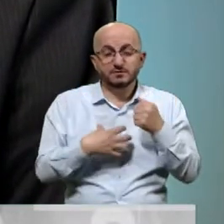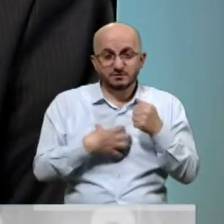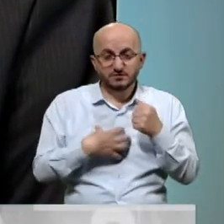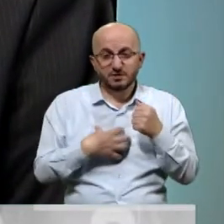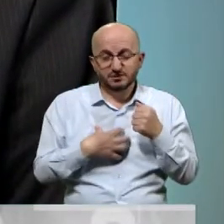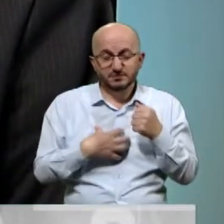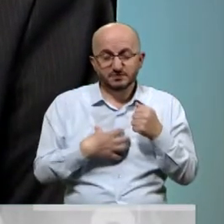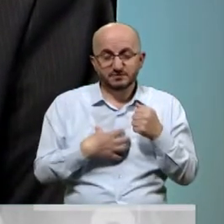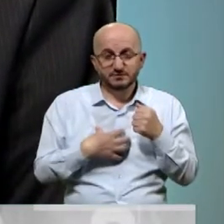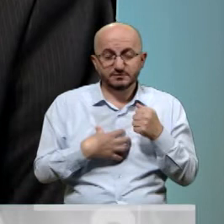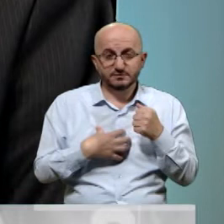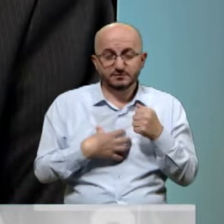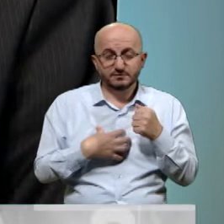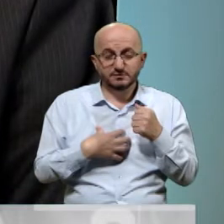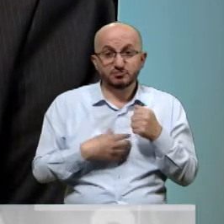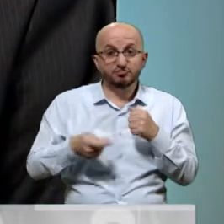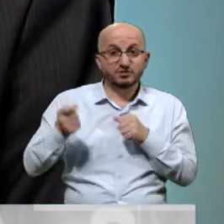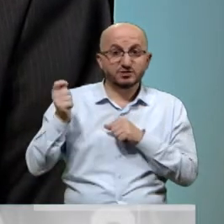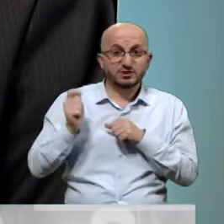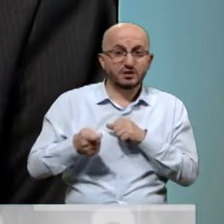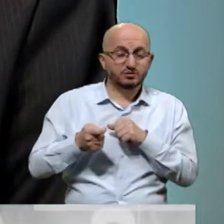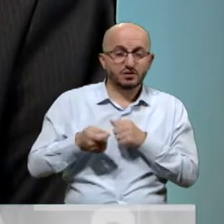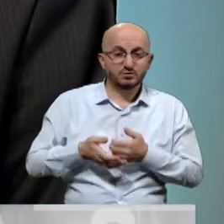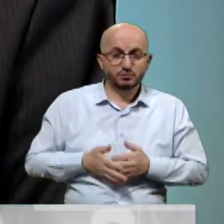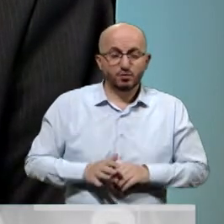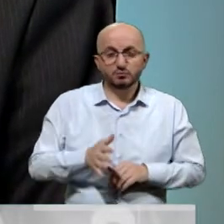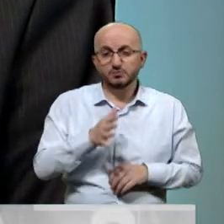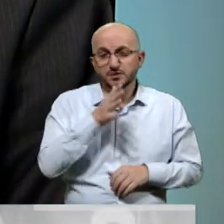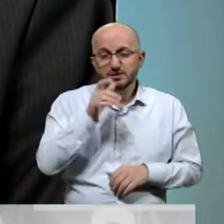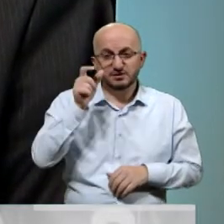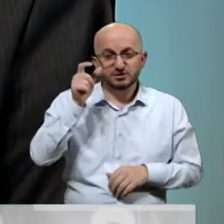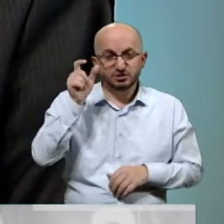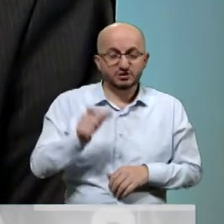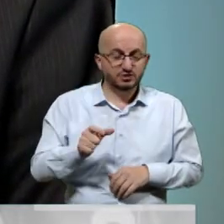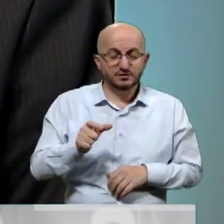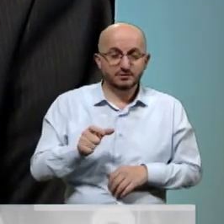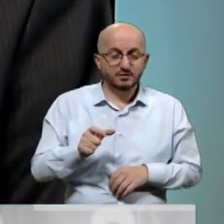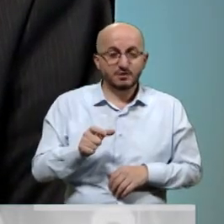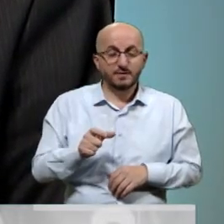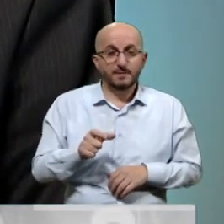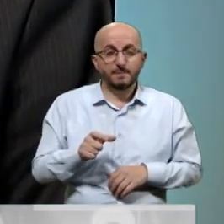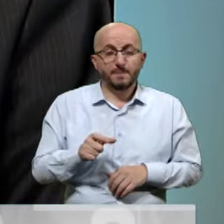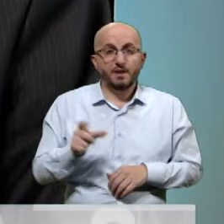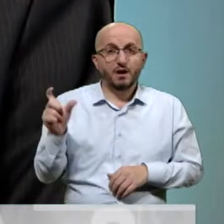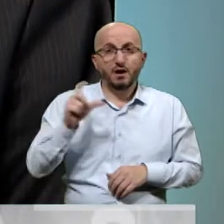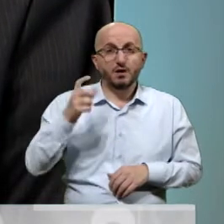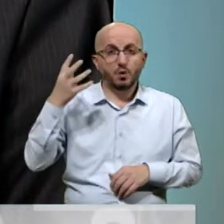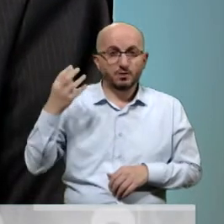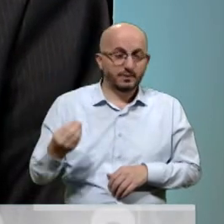hayvanın efendim gerçek hani doğumunu bilen kişi kameri ay olarak yani